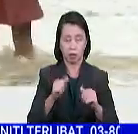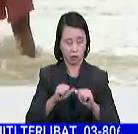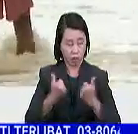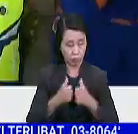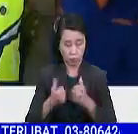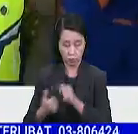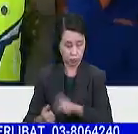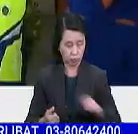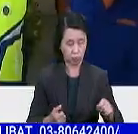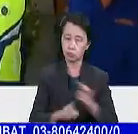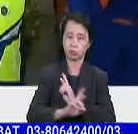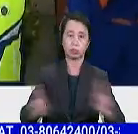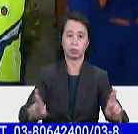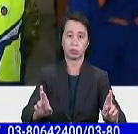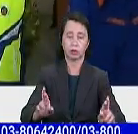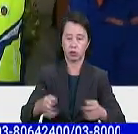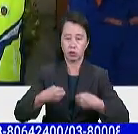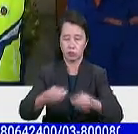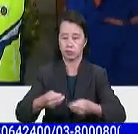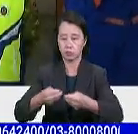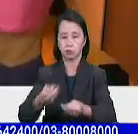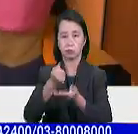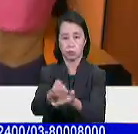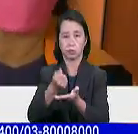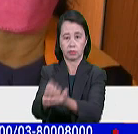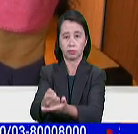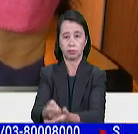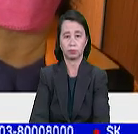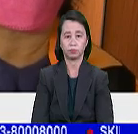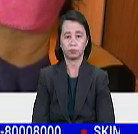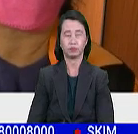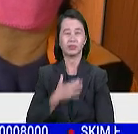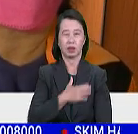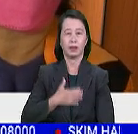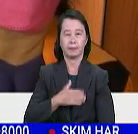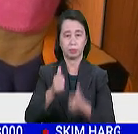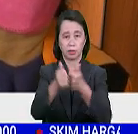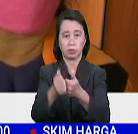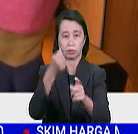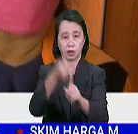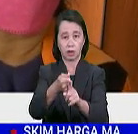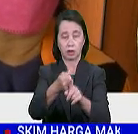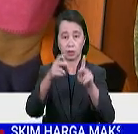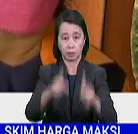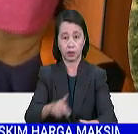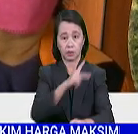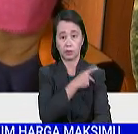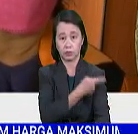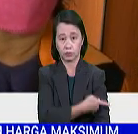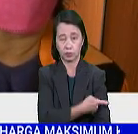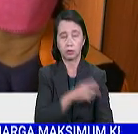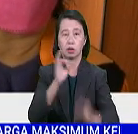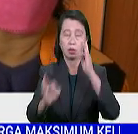terlibat akan bersedia untuk mengulurkan bantuan Tina patuhi arah nph berpuasa